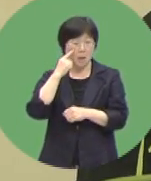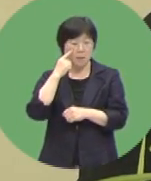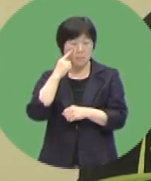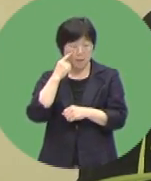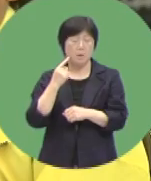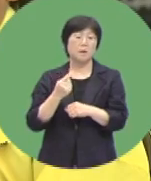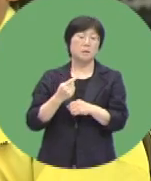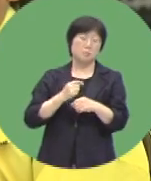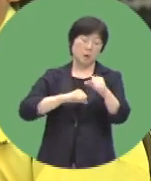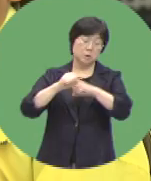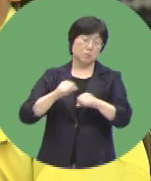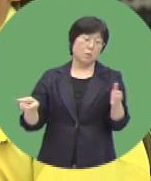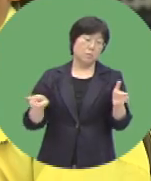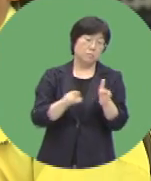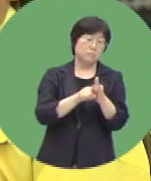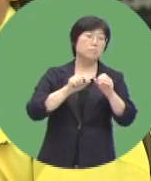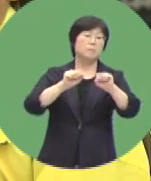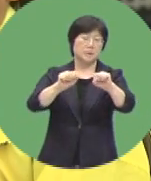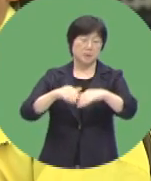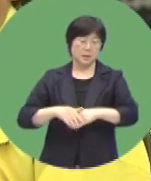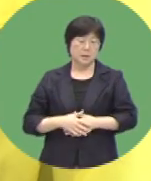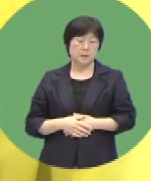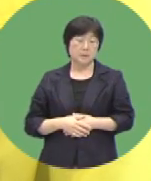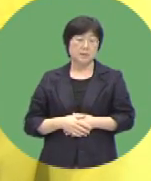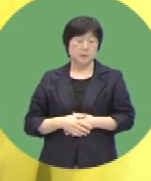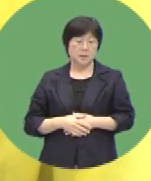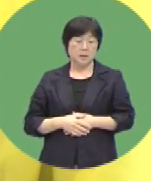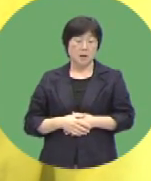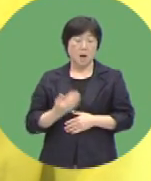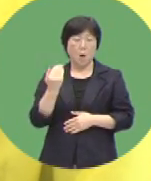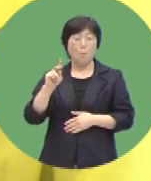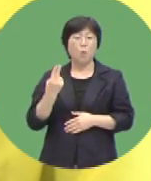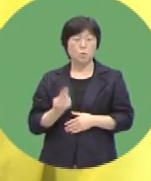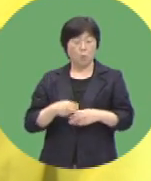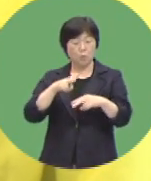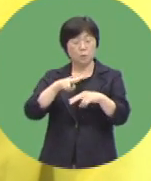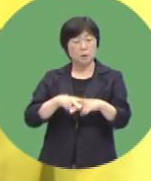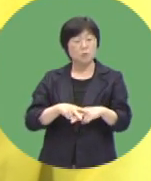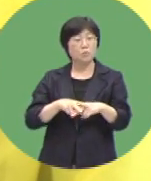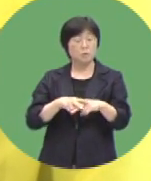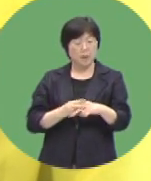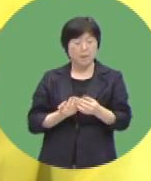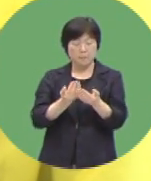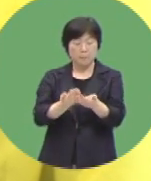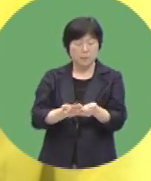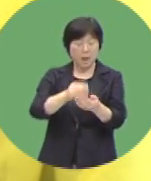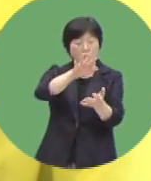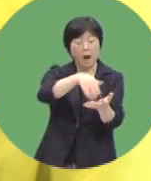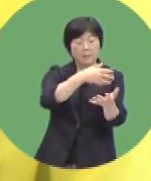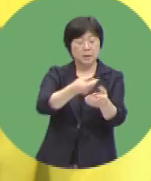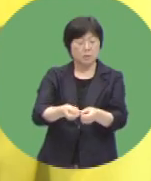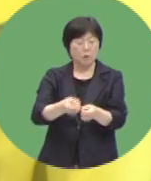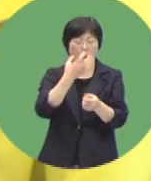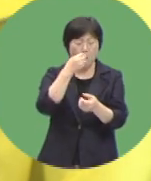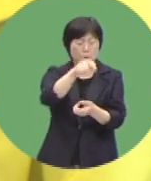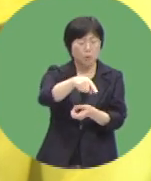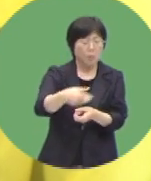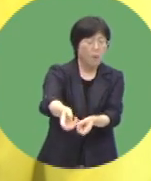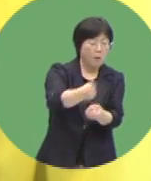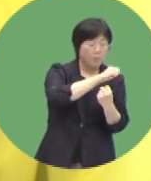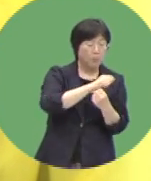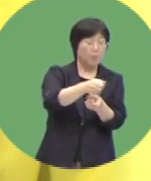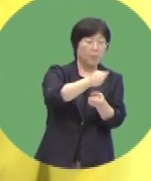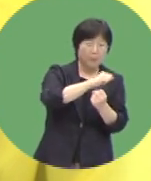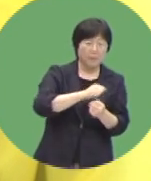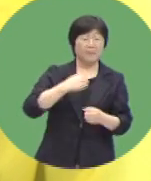というような回数になってきました。 ボートに乗って網持ってゴミ拾ったりするのがす